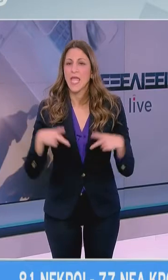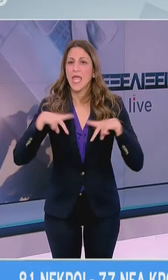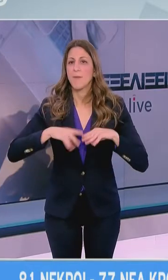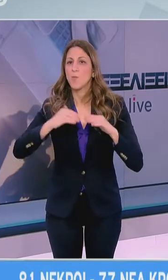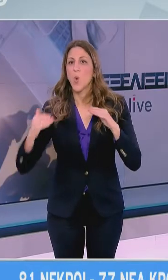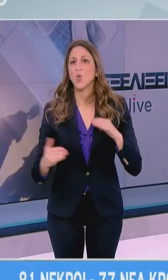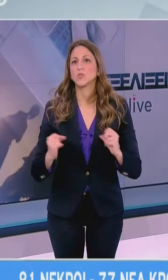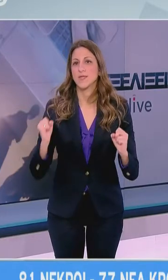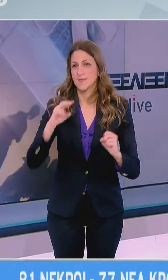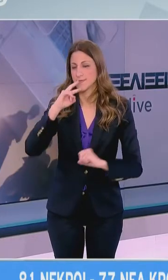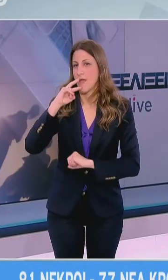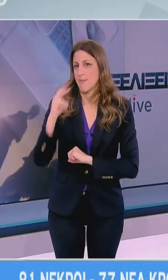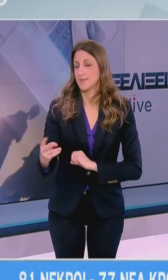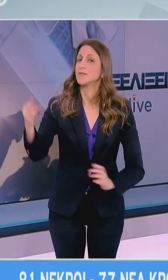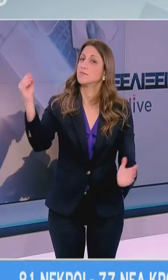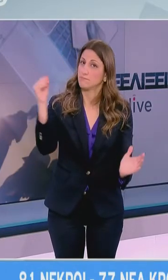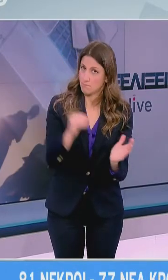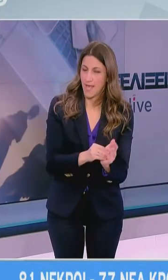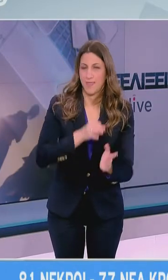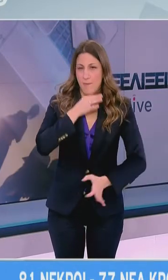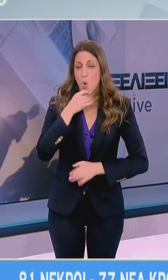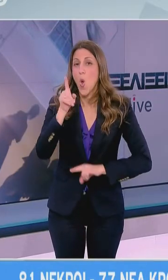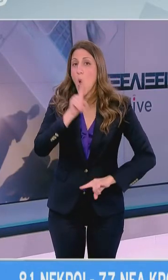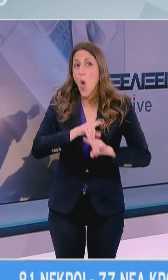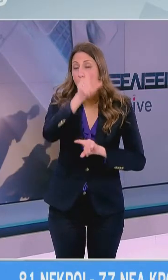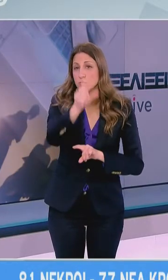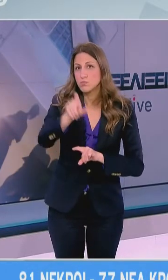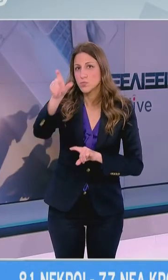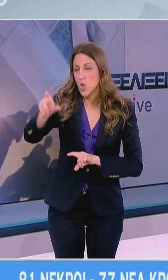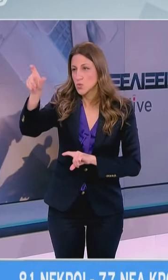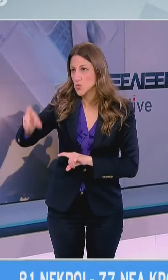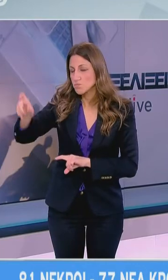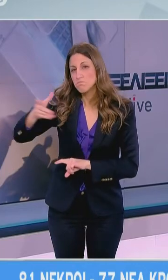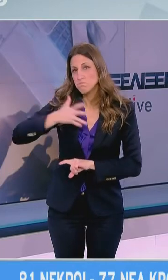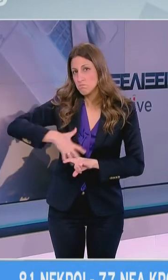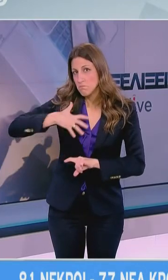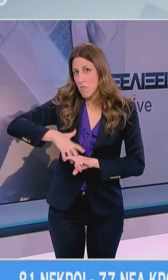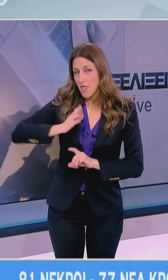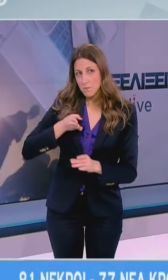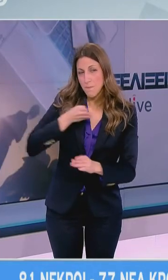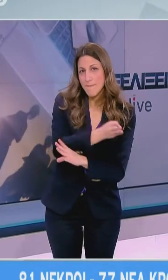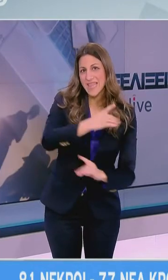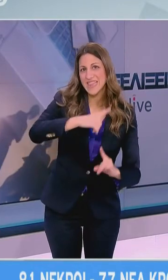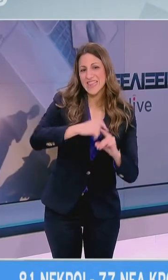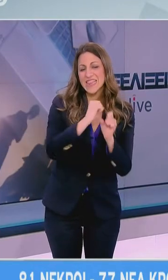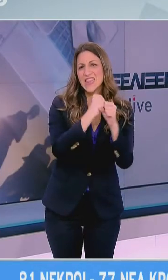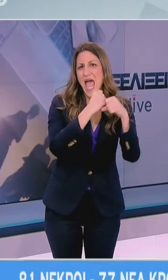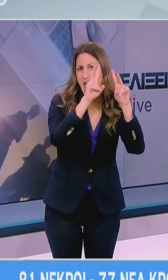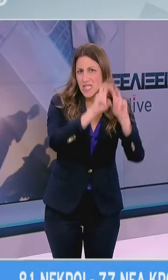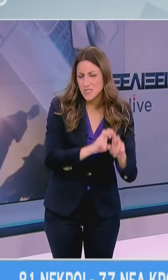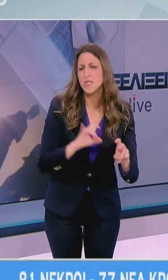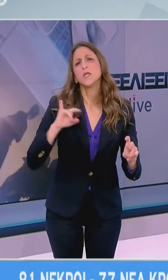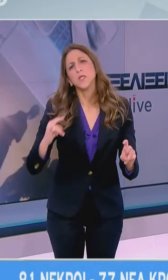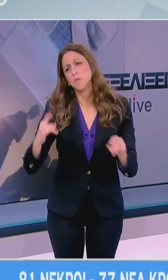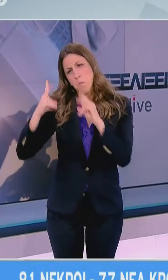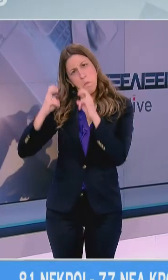Επιτρέψτε μου να επαναλάβω για μία ακόμη φορά ότι όποιος συμπολίτης μας χρειάζεται να κάνει το τεστ ή το έχει κάνει μέχρι στιγμής,